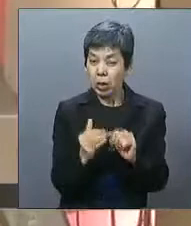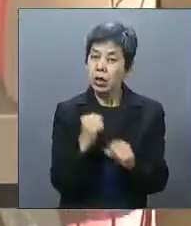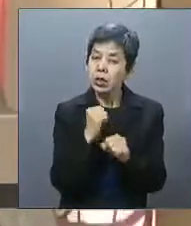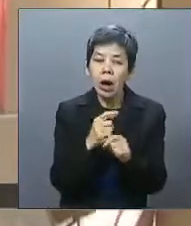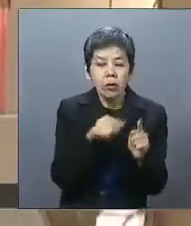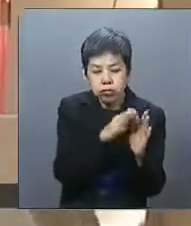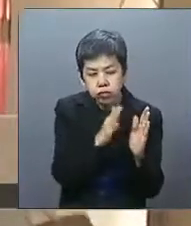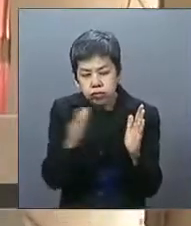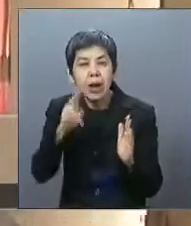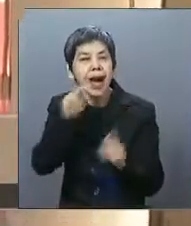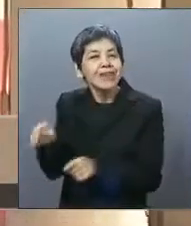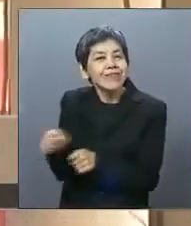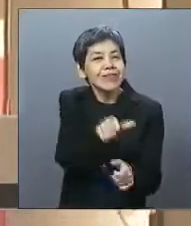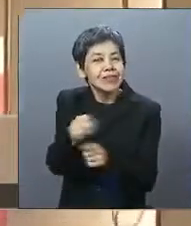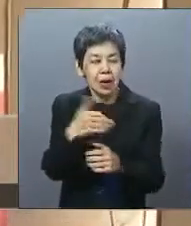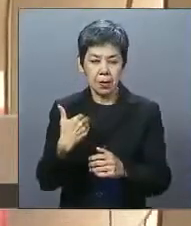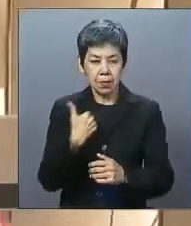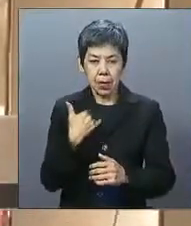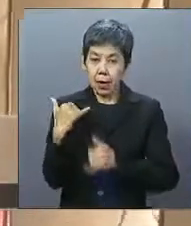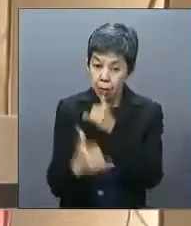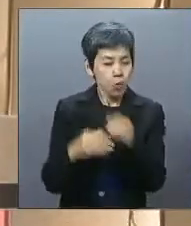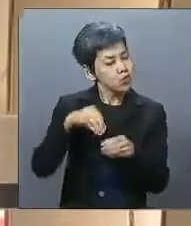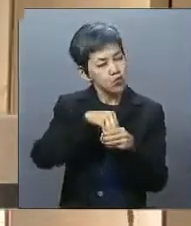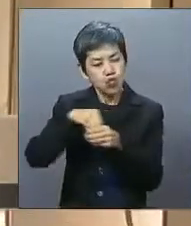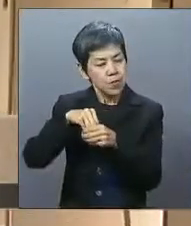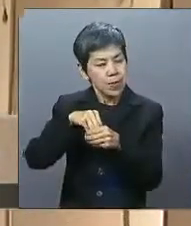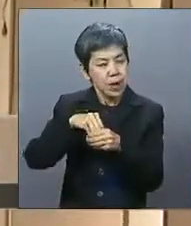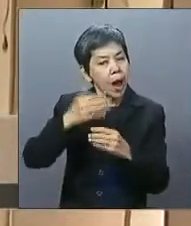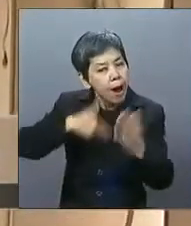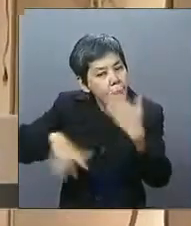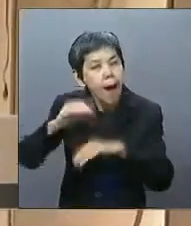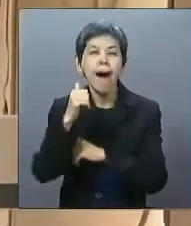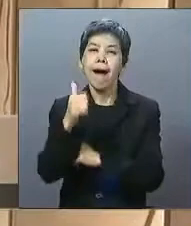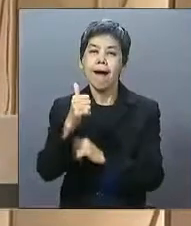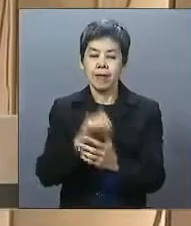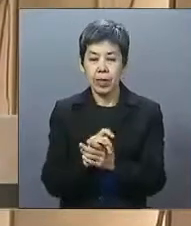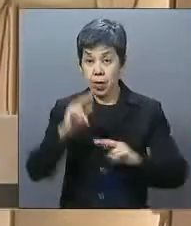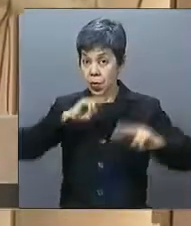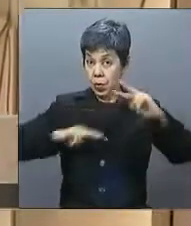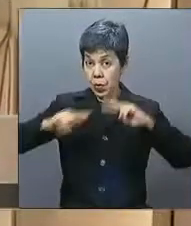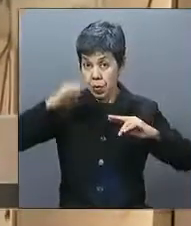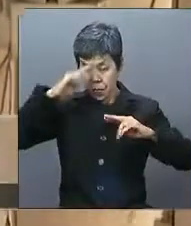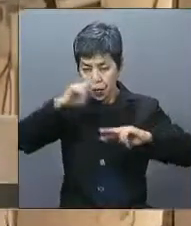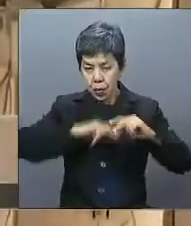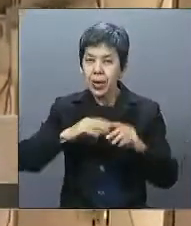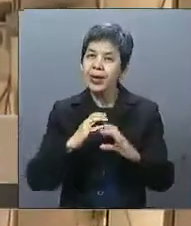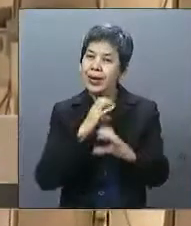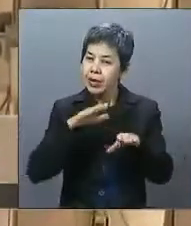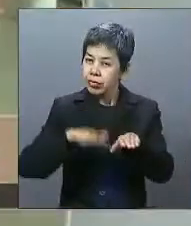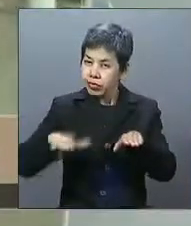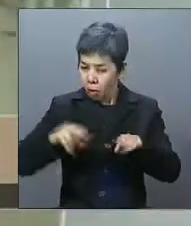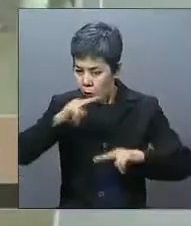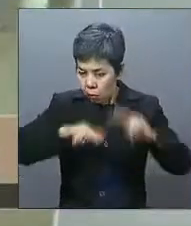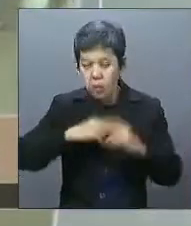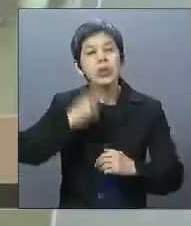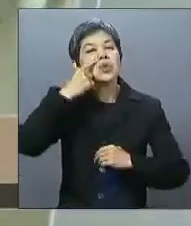าลสงกรานต์แล้วก็จะไม่มีผู้โดยสารตกค้างนะครับขณะที่การรักษาความปลอดภัยภายในสถานีขนส่งยังค